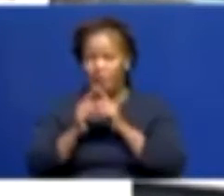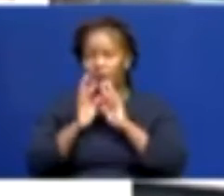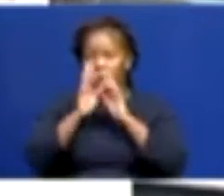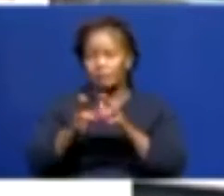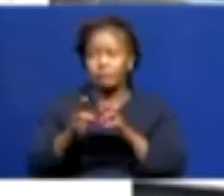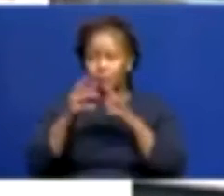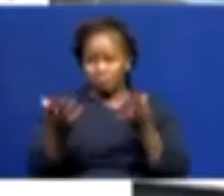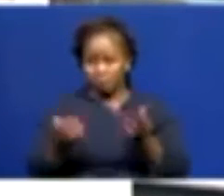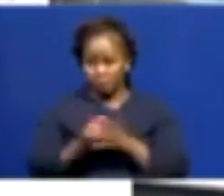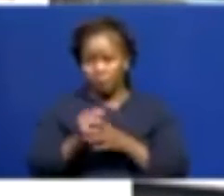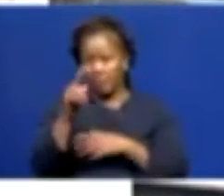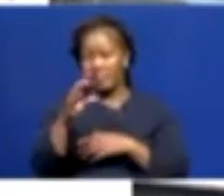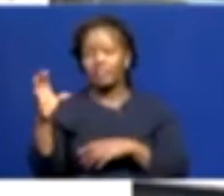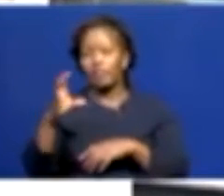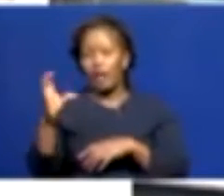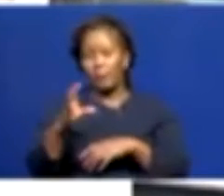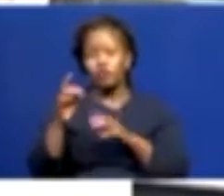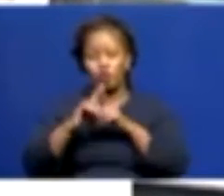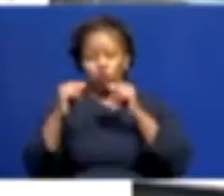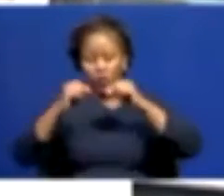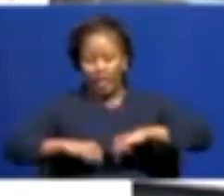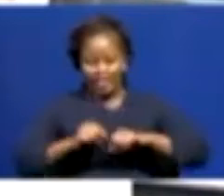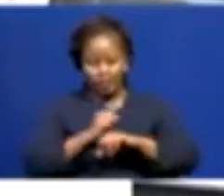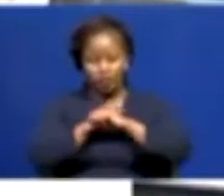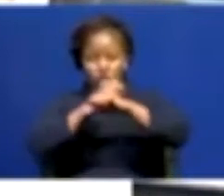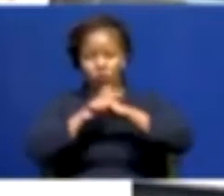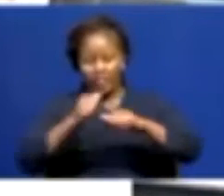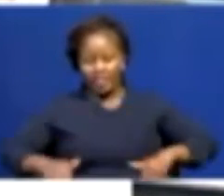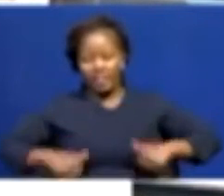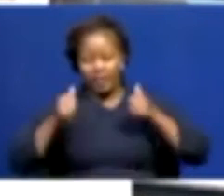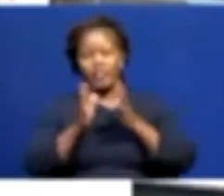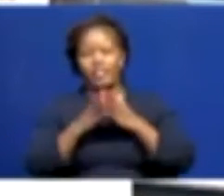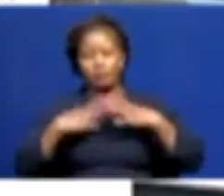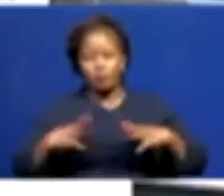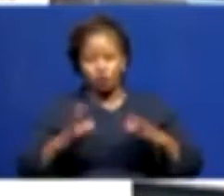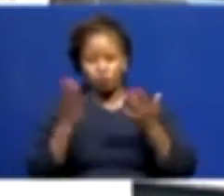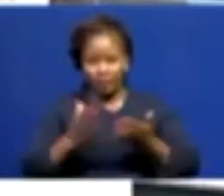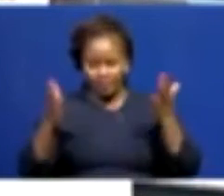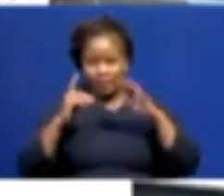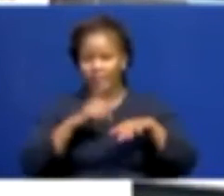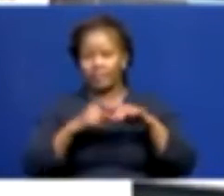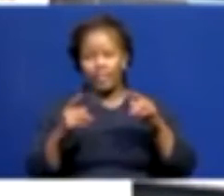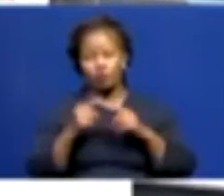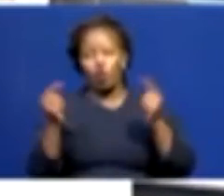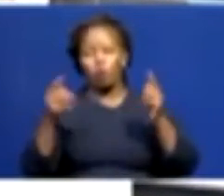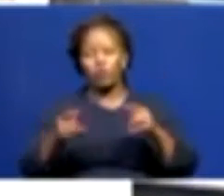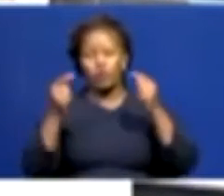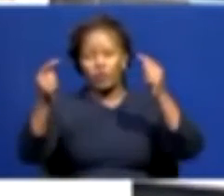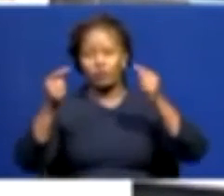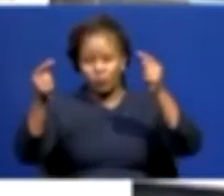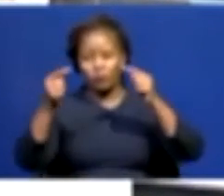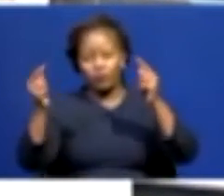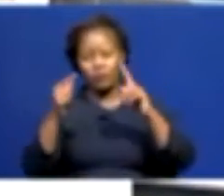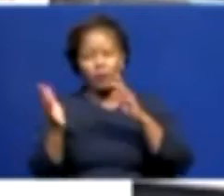Hashim, baraza hilo pia liliafikiana kulinda maisha na mali ya Wakenya, huku maandamano yaliyoitishwa na upinzani yakipangiwa kuandaliwa